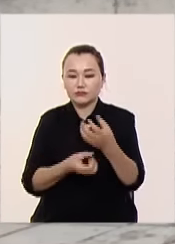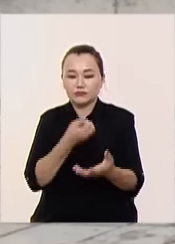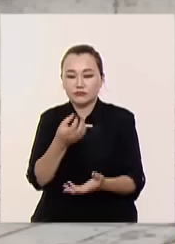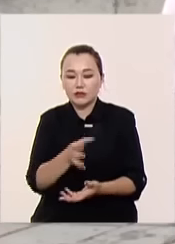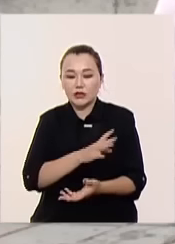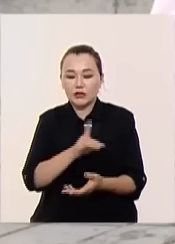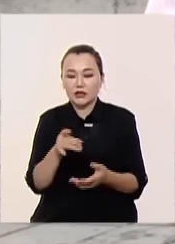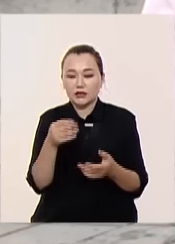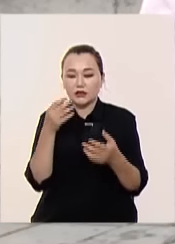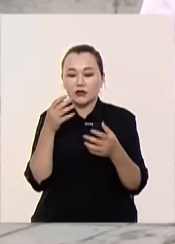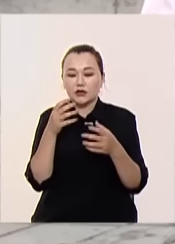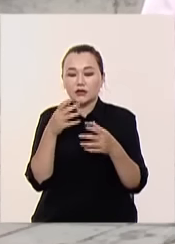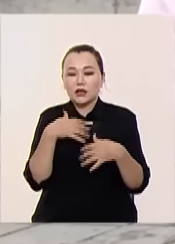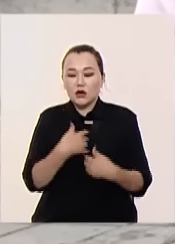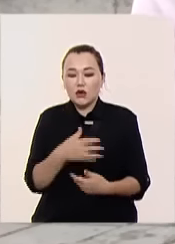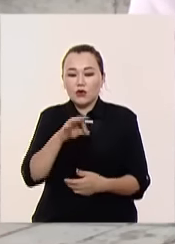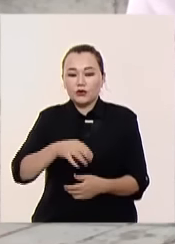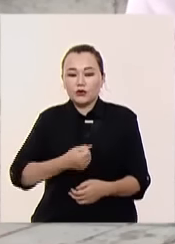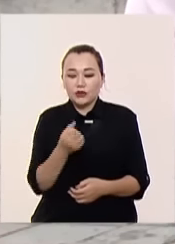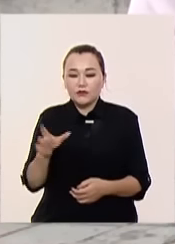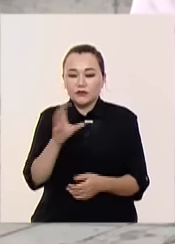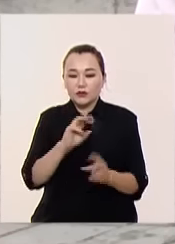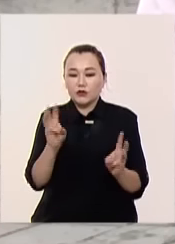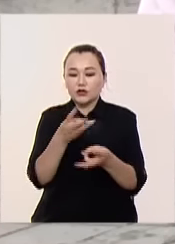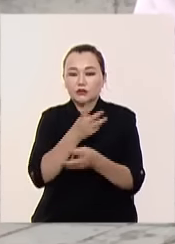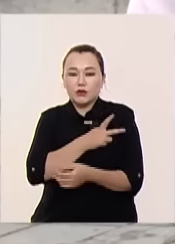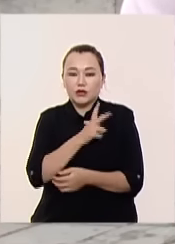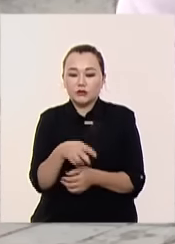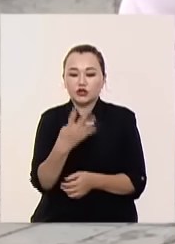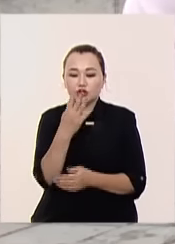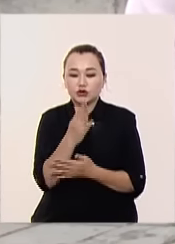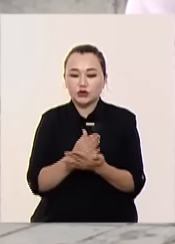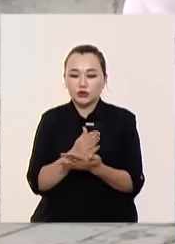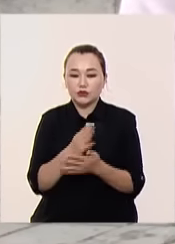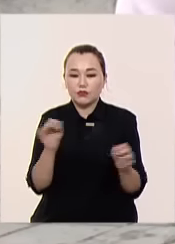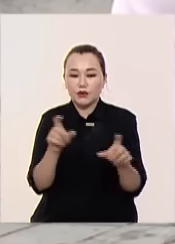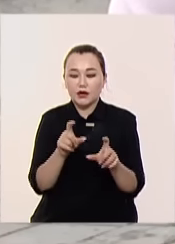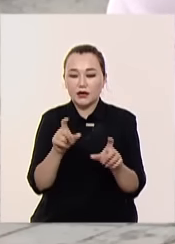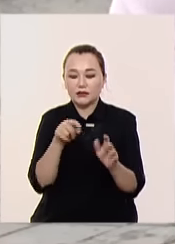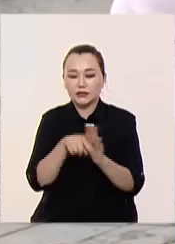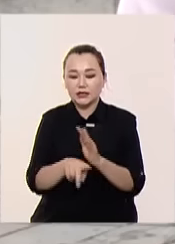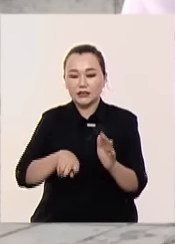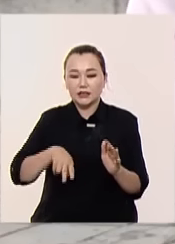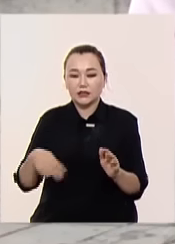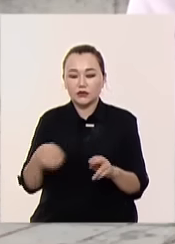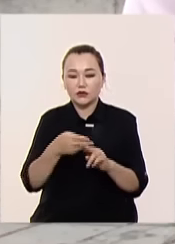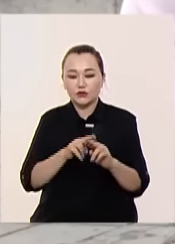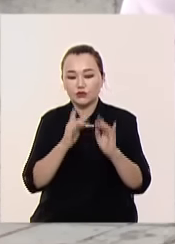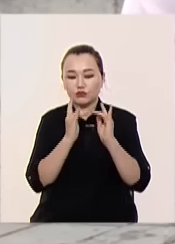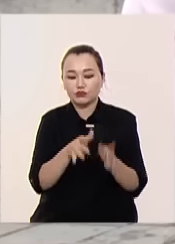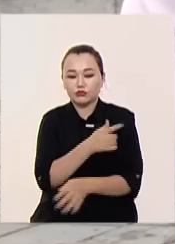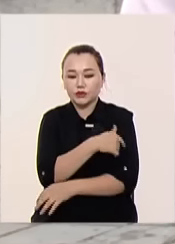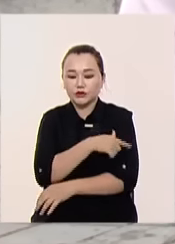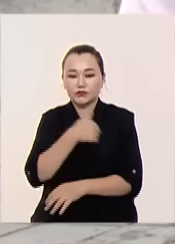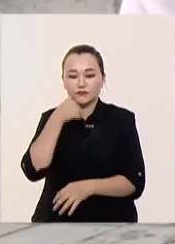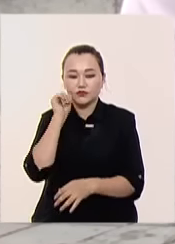и траурный венок. От друзей всего в пожаре погибло четверо сотрудников магазина, директор которого госпитализирован